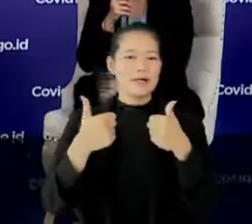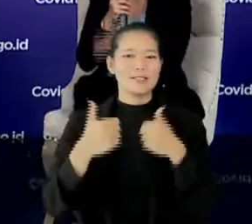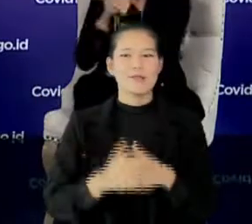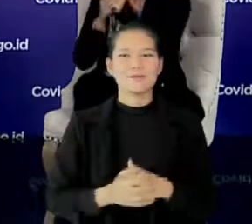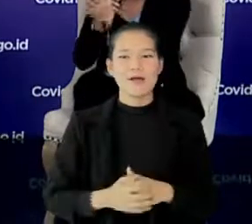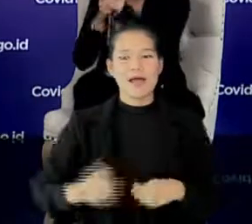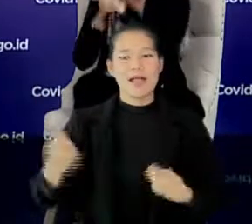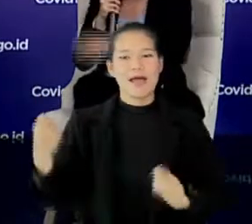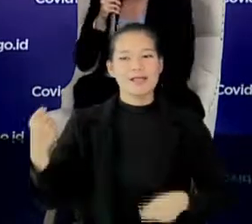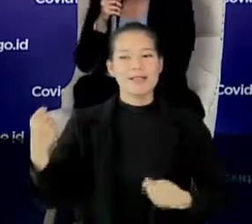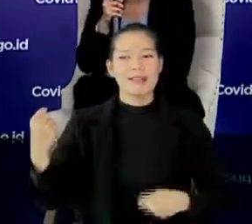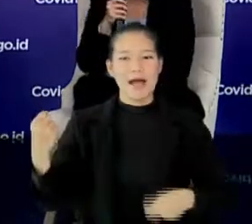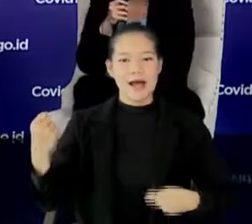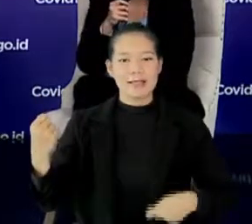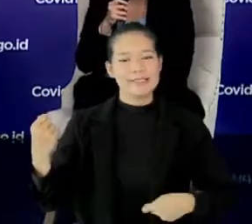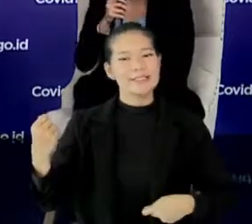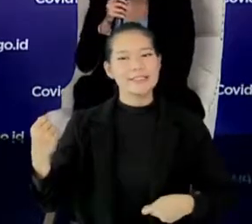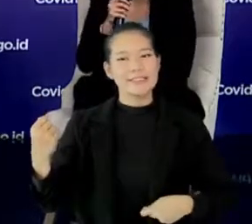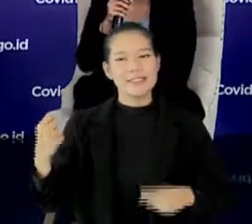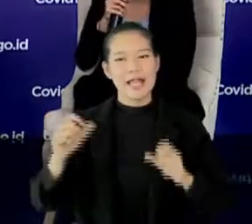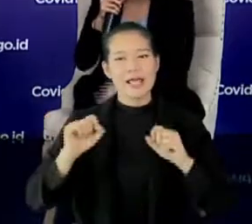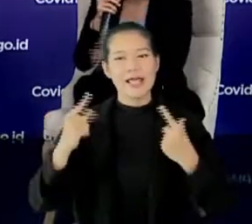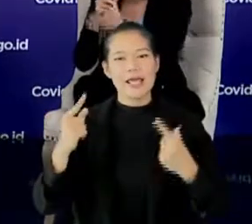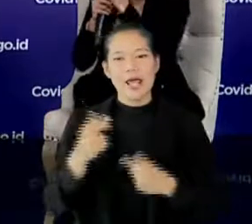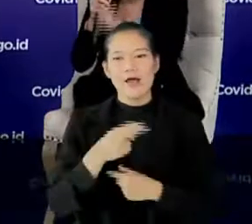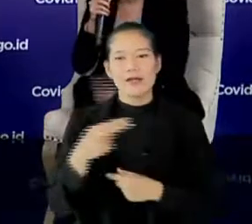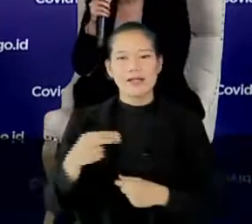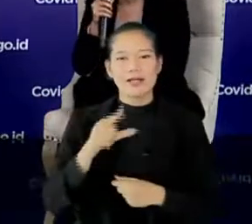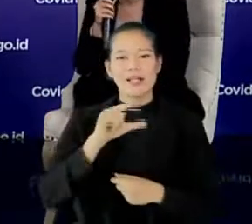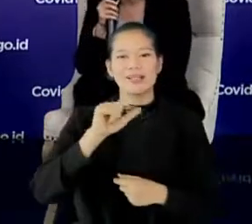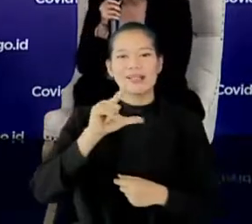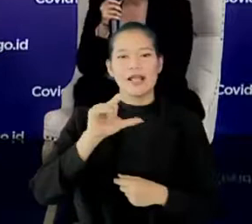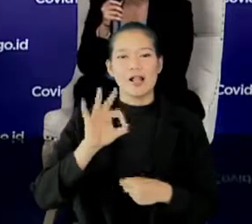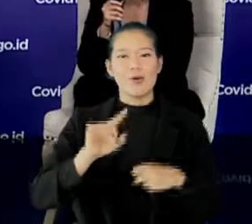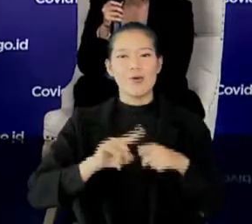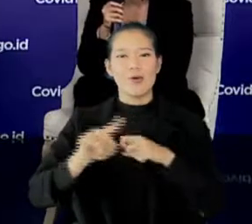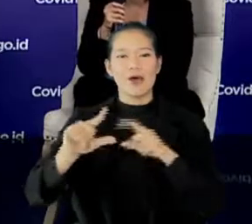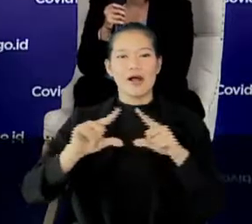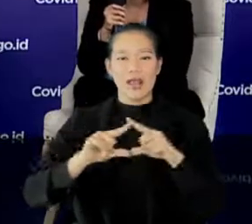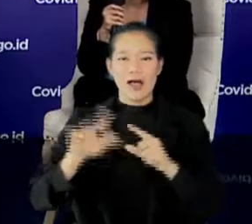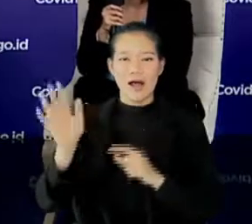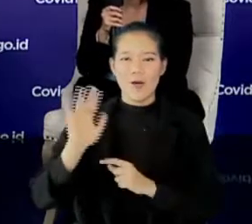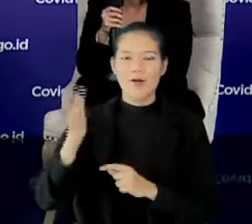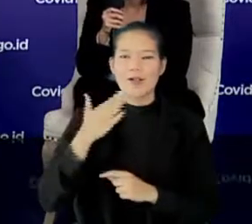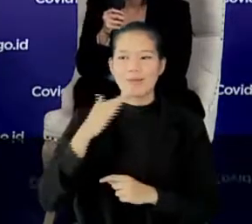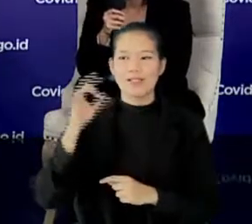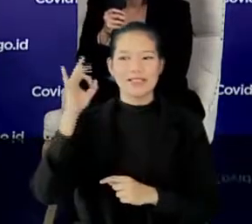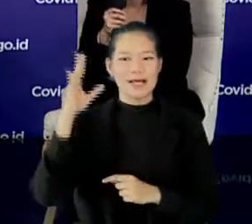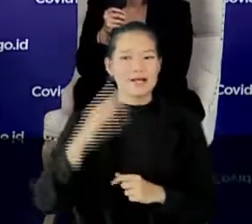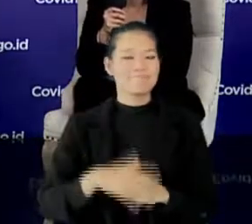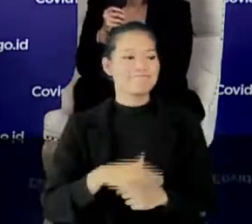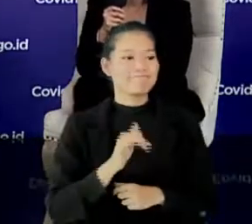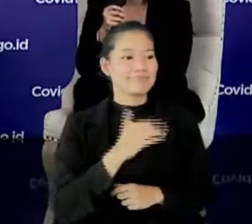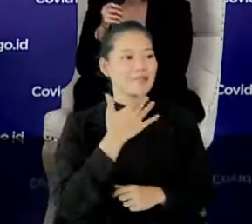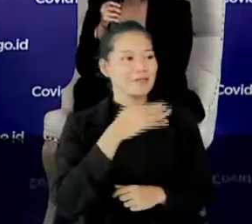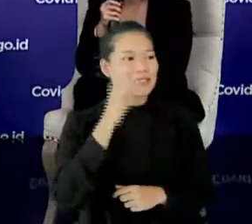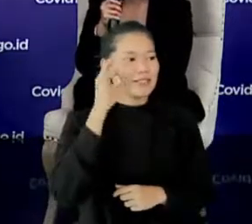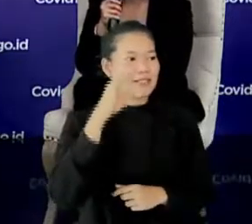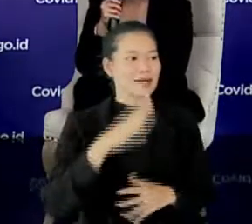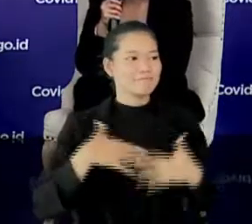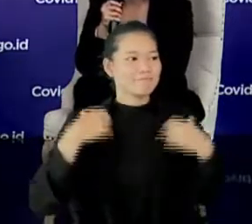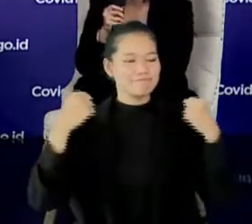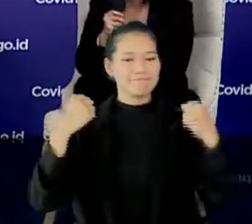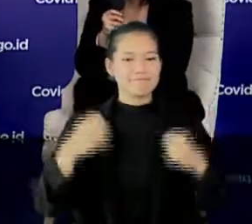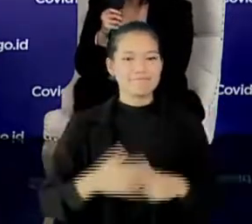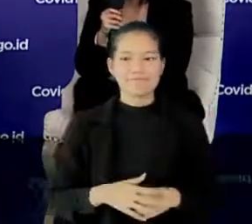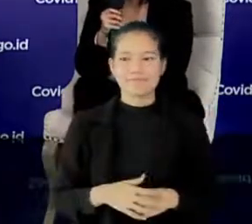Ya, gitaris legendaris Indonesia, ada Mas Lilo Kla. Selamat siang Mas Lilo, apa kabar? Selamat siang, apa kabar? Baik